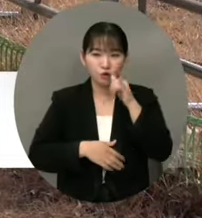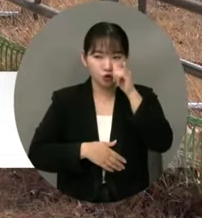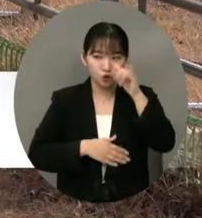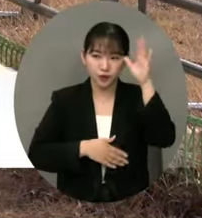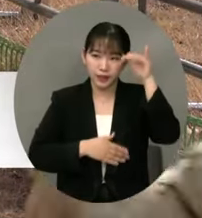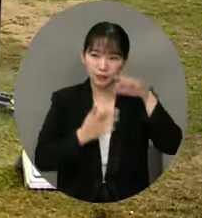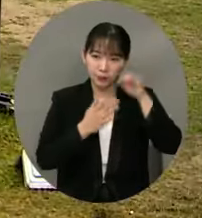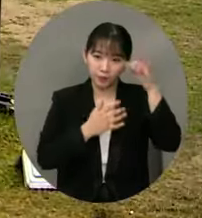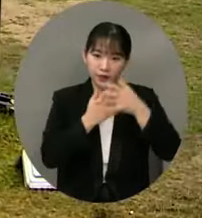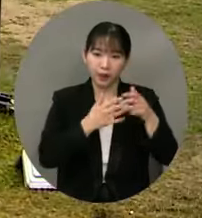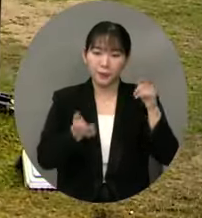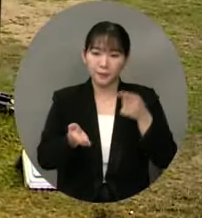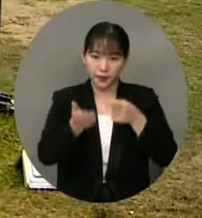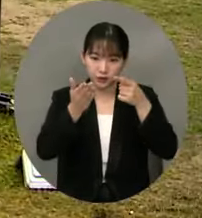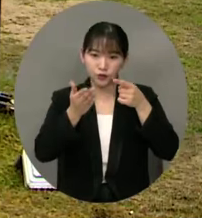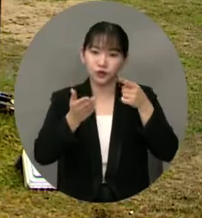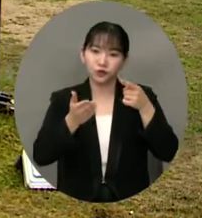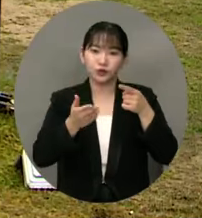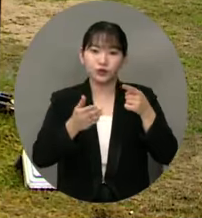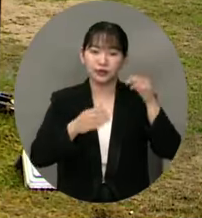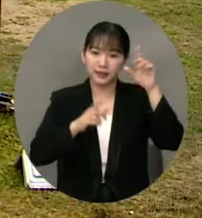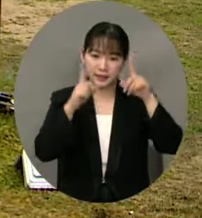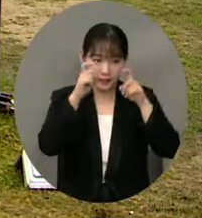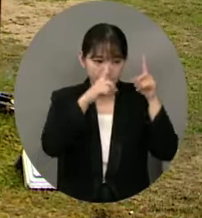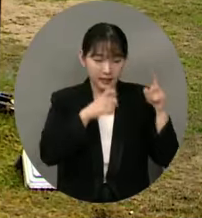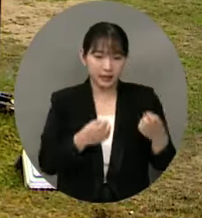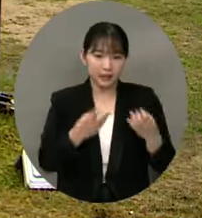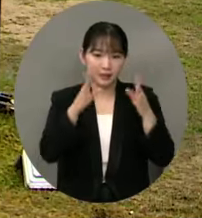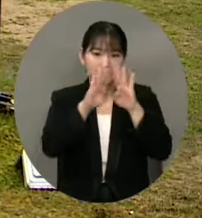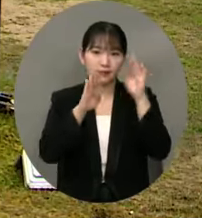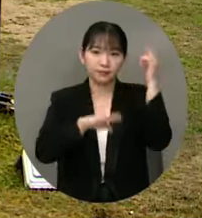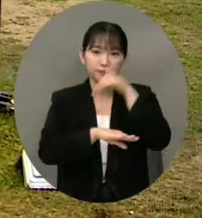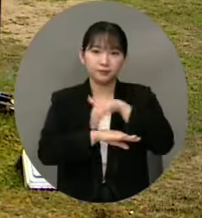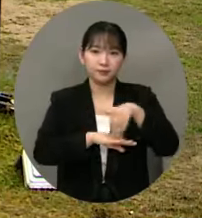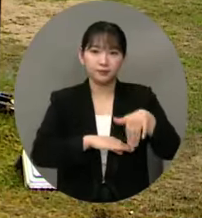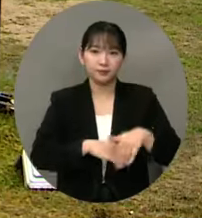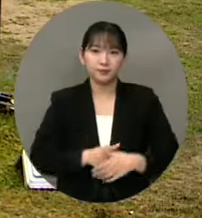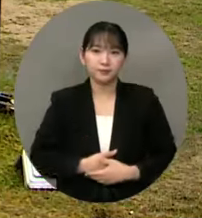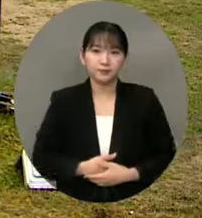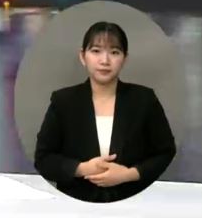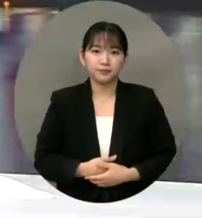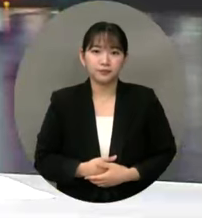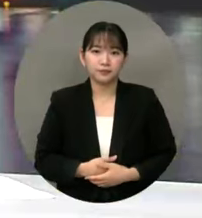선발대회, 마술쇼, 진도개와 사진 촬영 행사 등이 열릴 예정입니다.